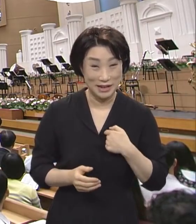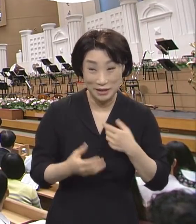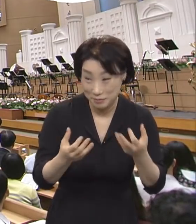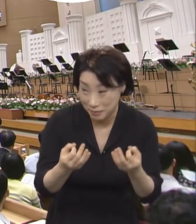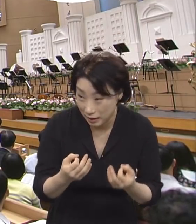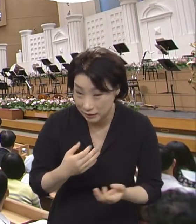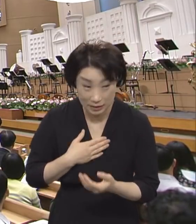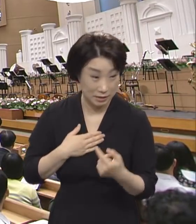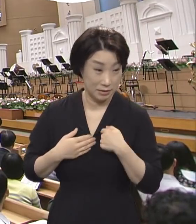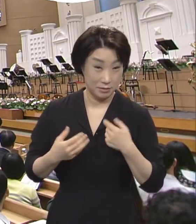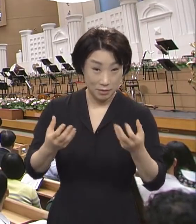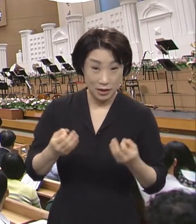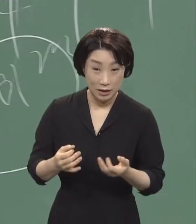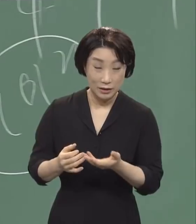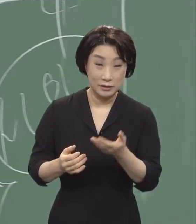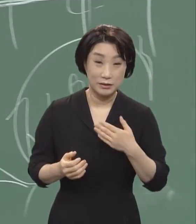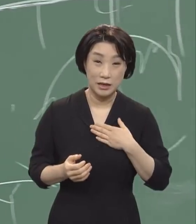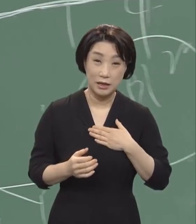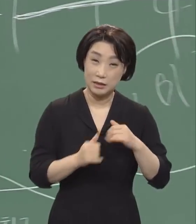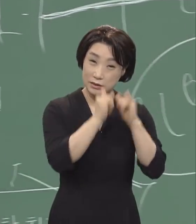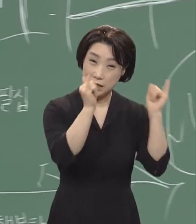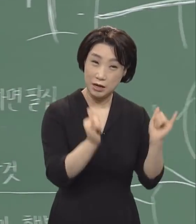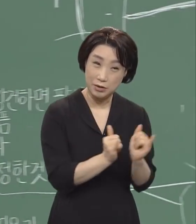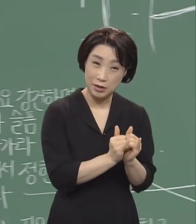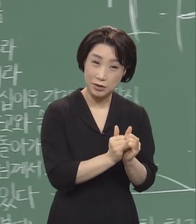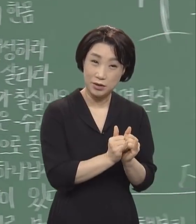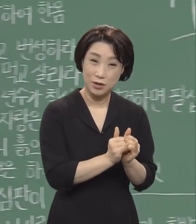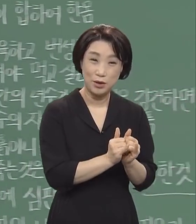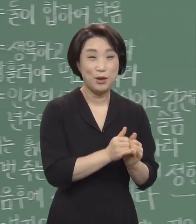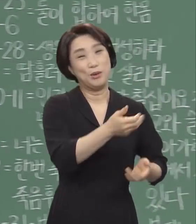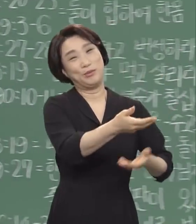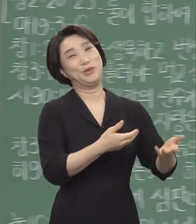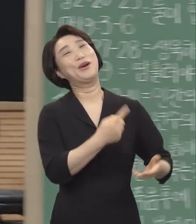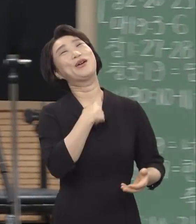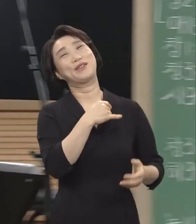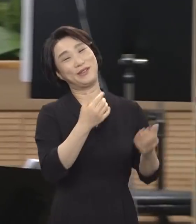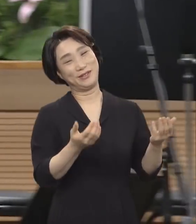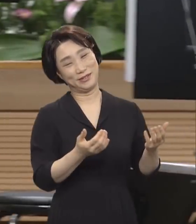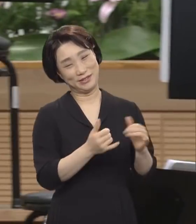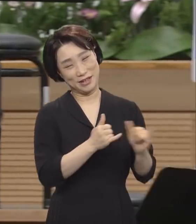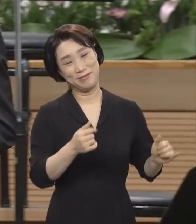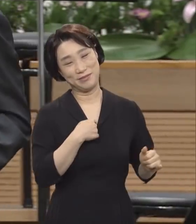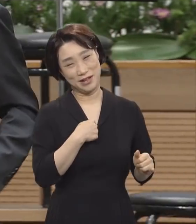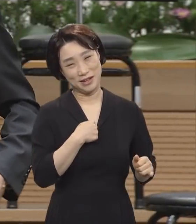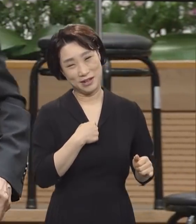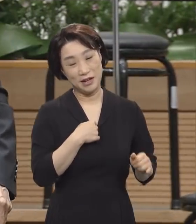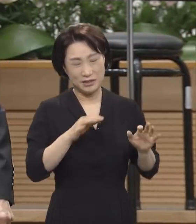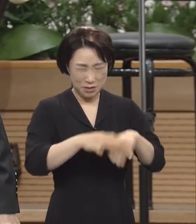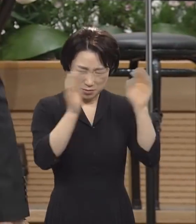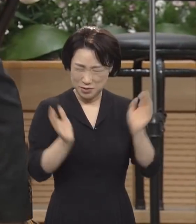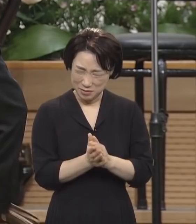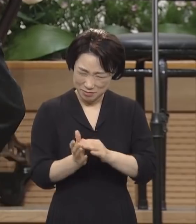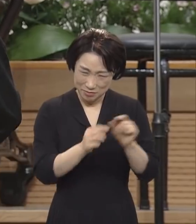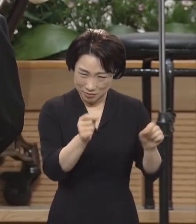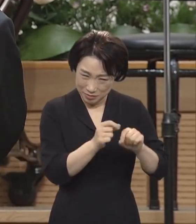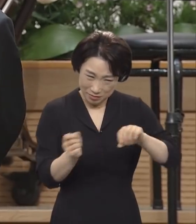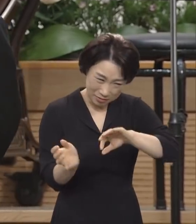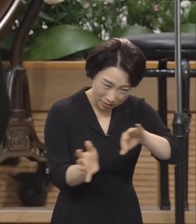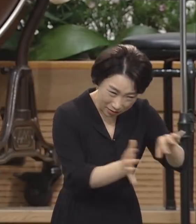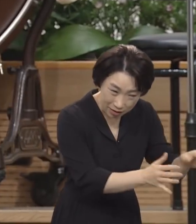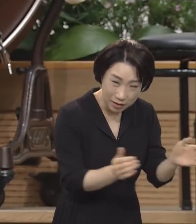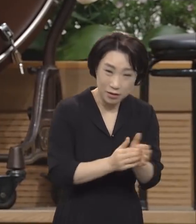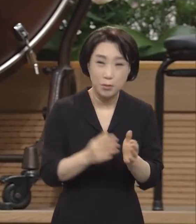사회에서 제가 장사하던 사람이었죠. 그러다 다 내돈지고 제가 목회